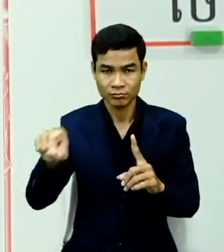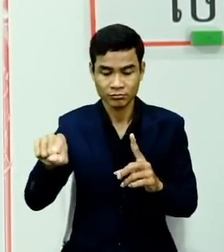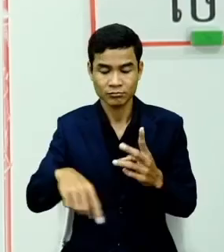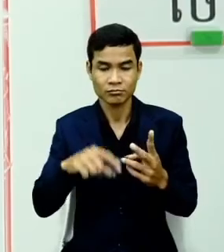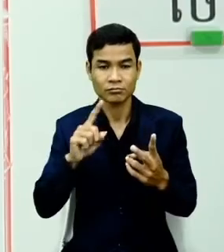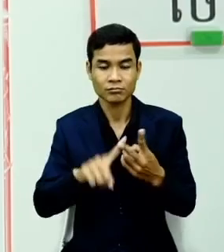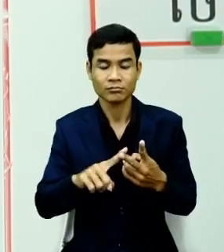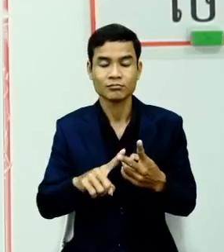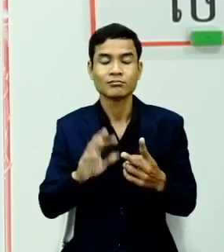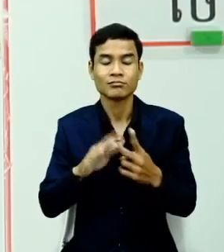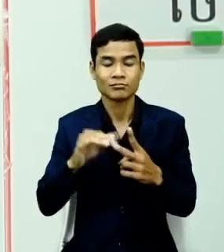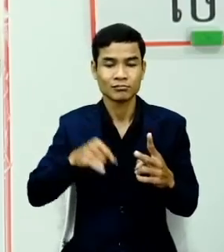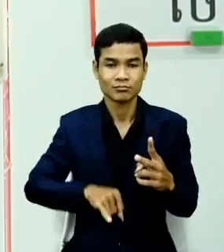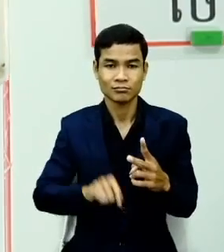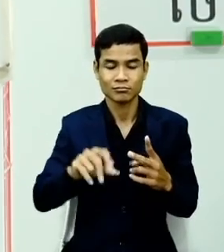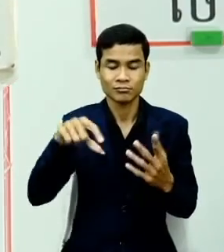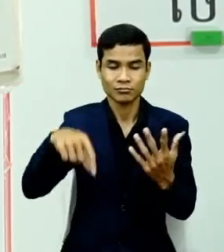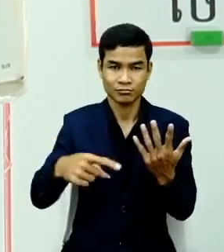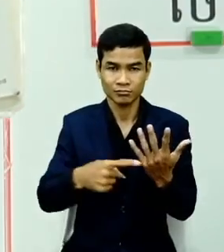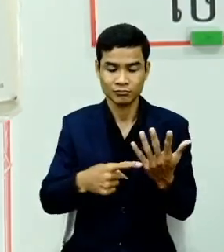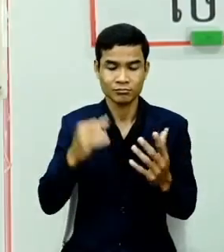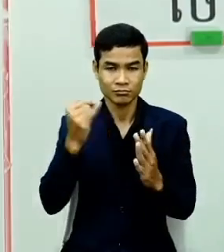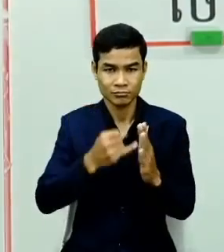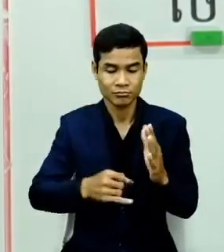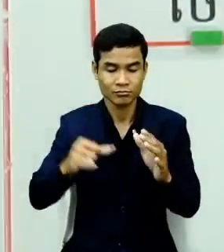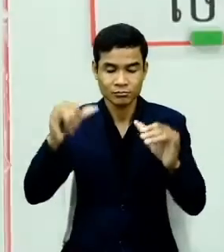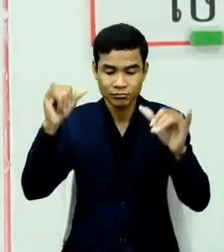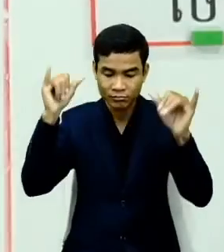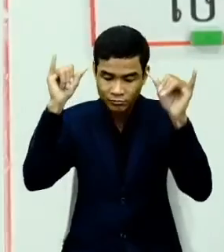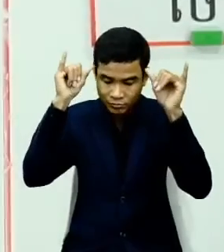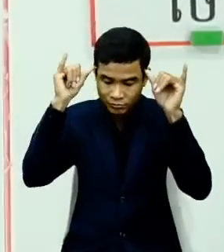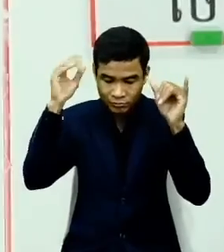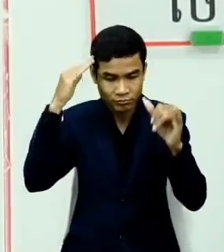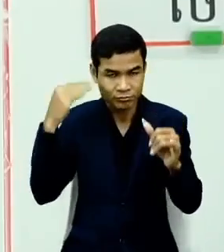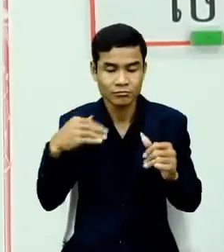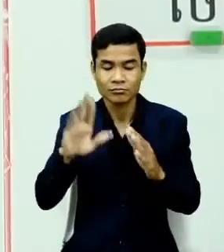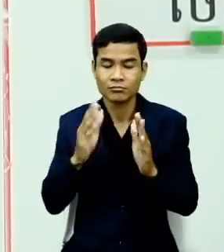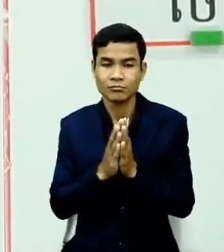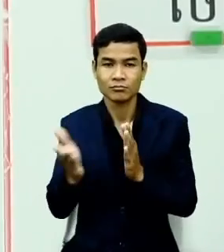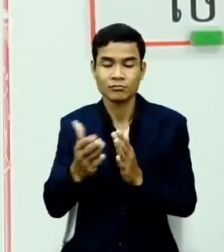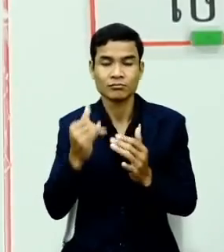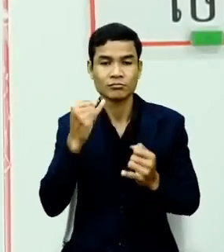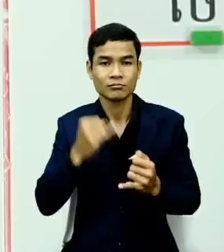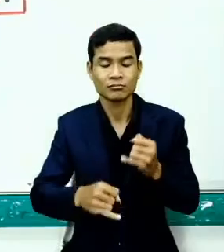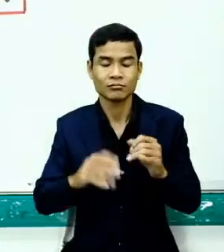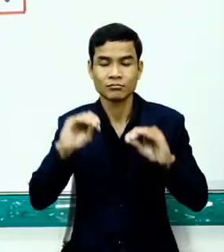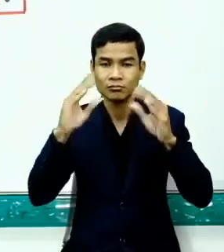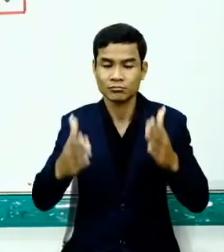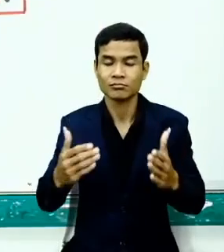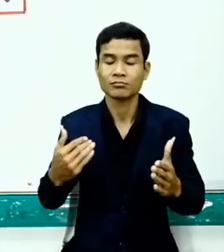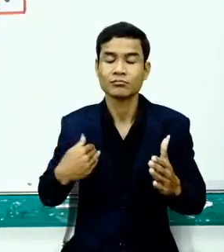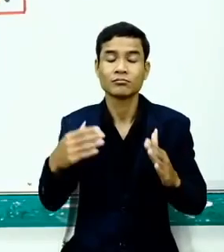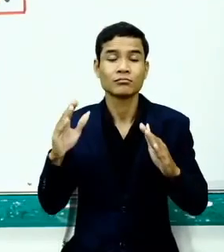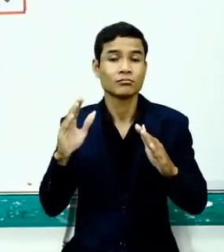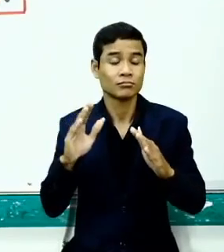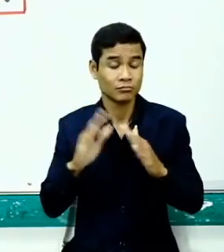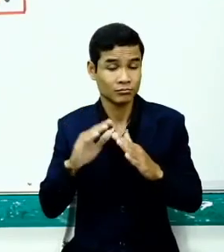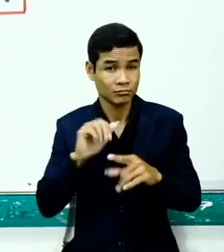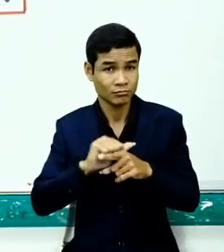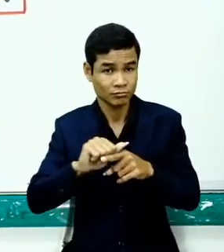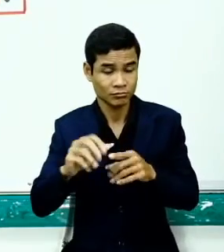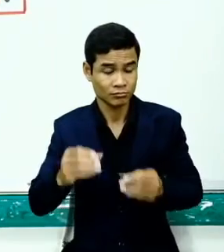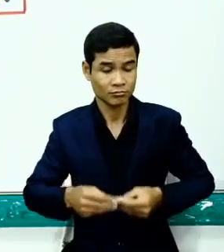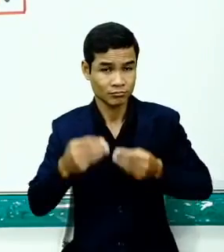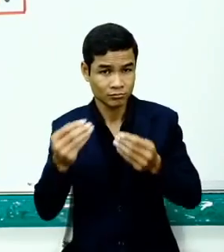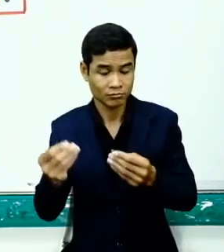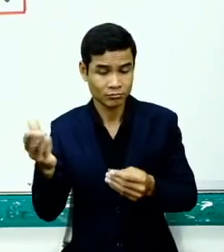2ចៅកែគូកូនញីចាអរគុណមែនតើកូនតោះជាចុងក្រោយនេះអ្នកកូននឹងមានចាកិច្ចការផ្ទះ